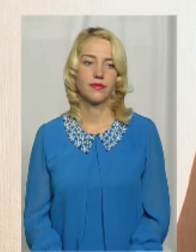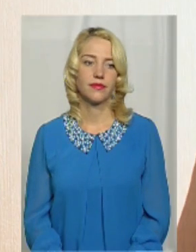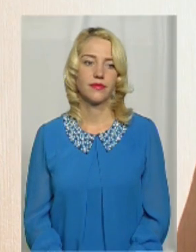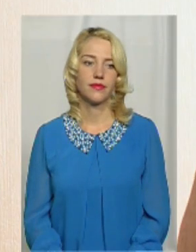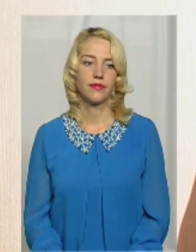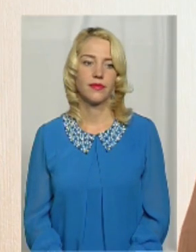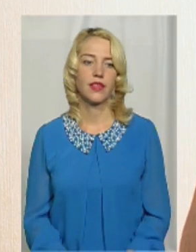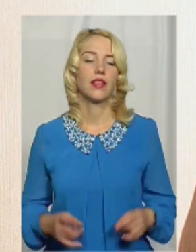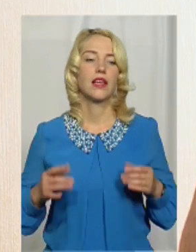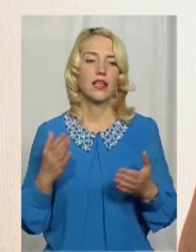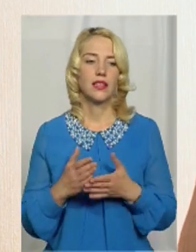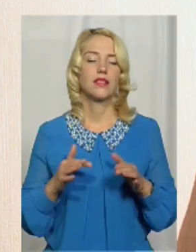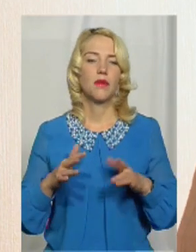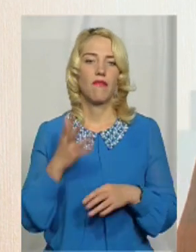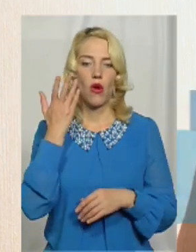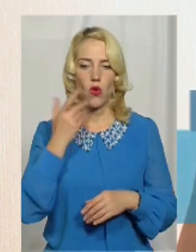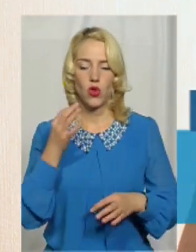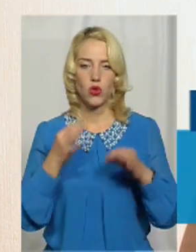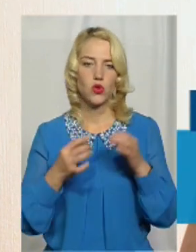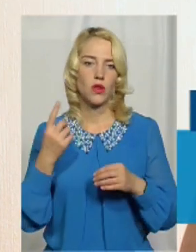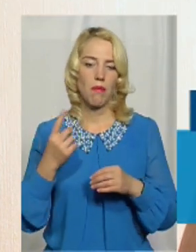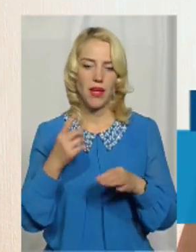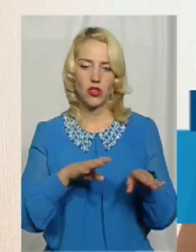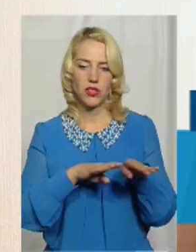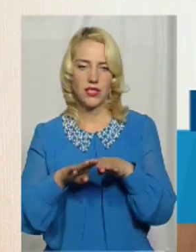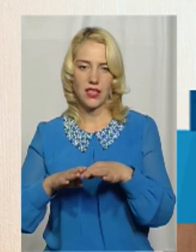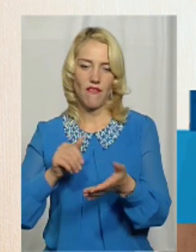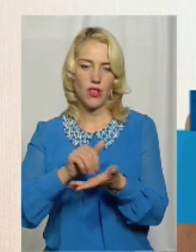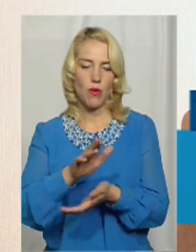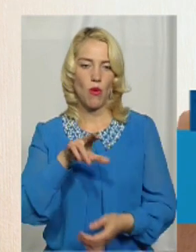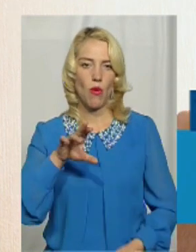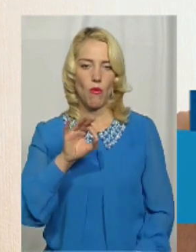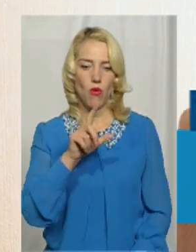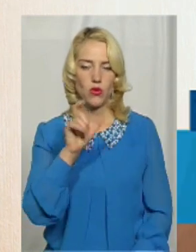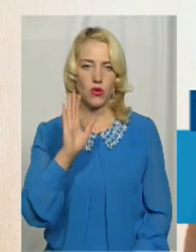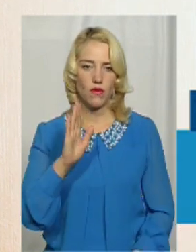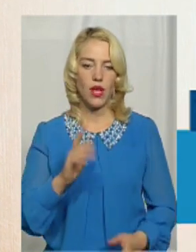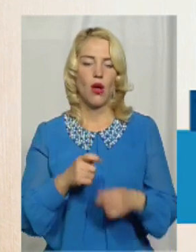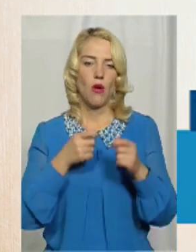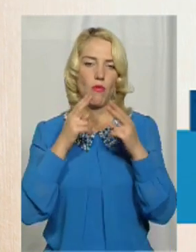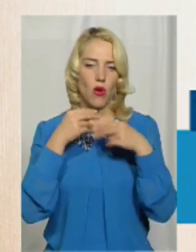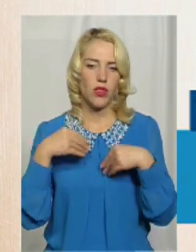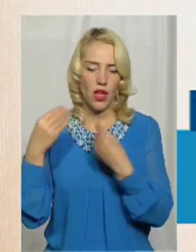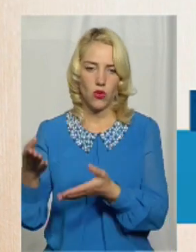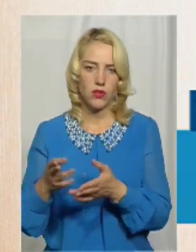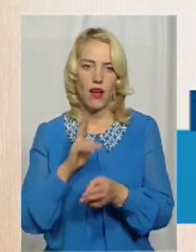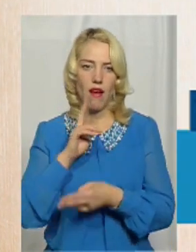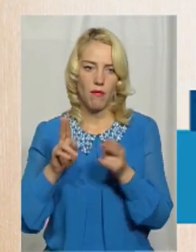Є справи, коли суд першої інстанції відмовляє у позові, подають апеляцію і апеляція